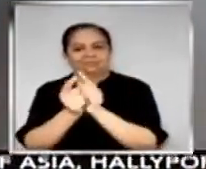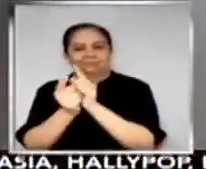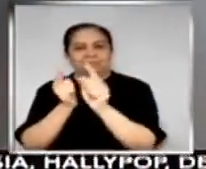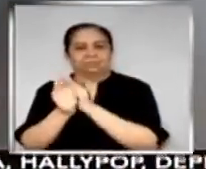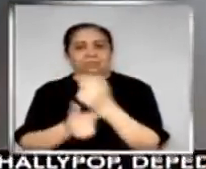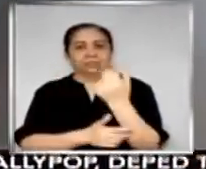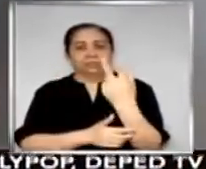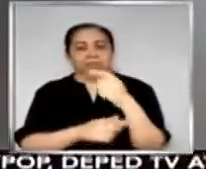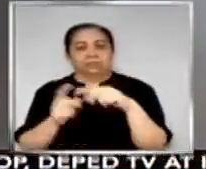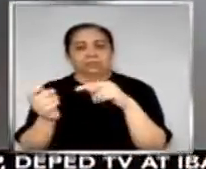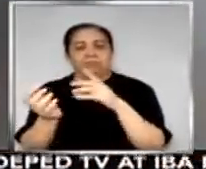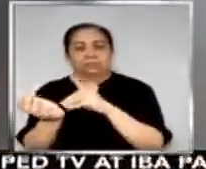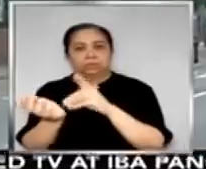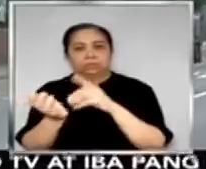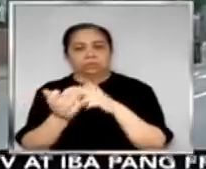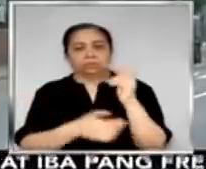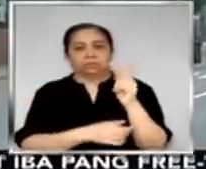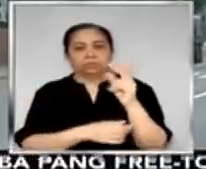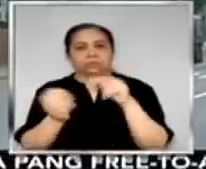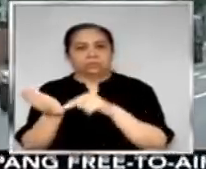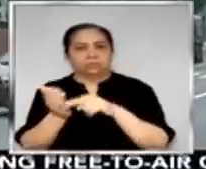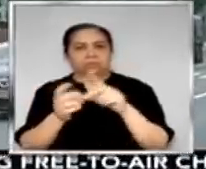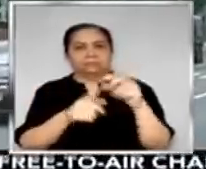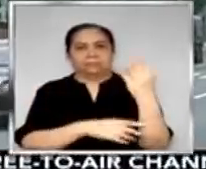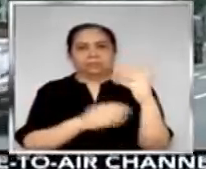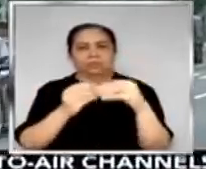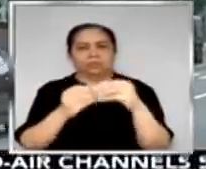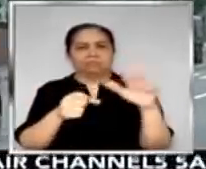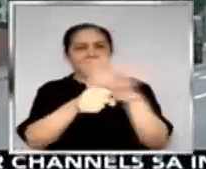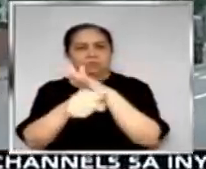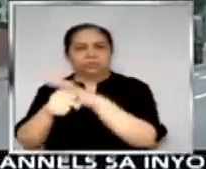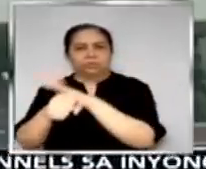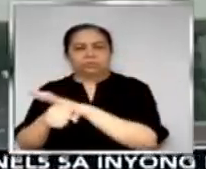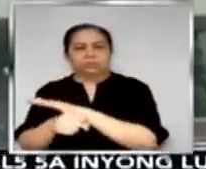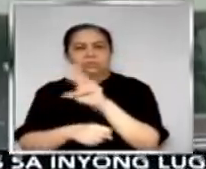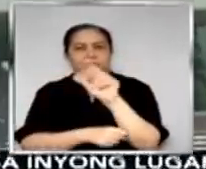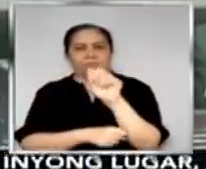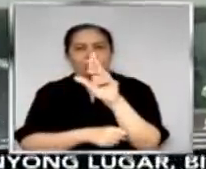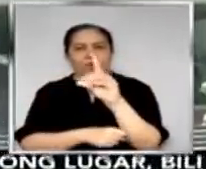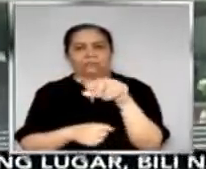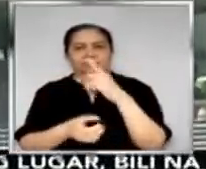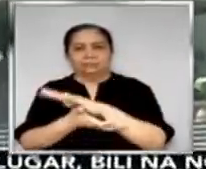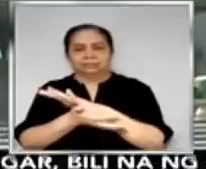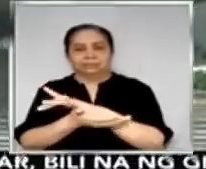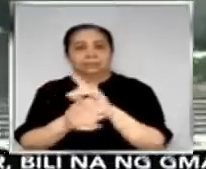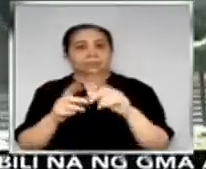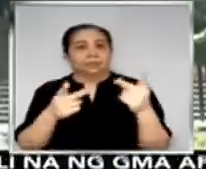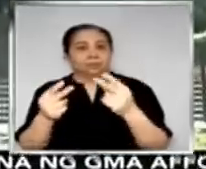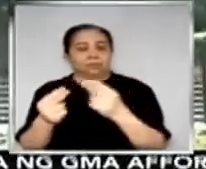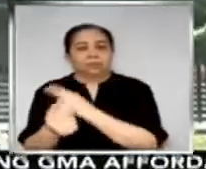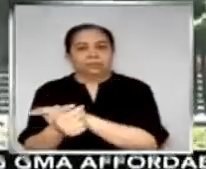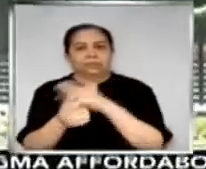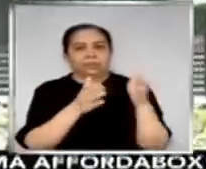30 nurses at 15 iba pa. Puno na rin daw ang mga COVID wards ng PHC. Pero gumagawa ang ospital ng paraan kahit